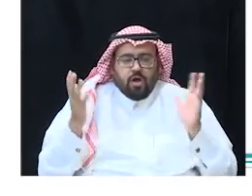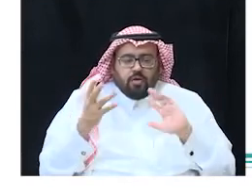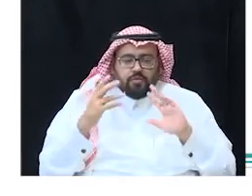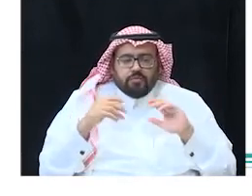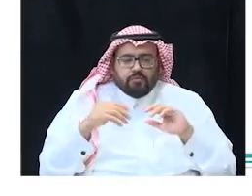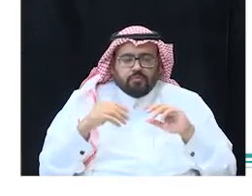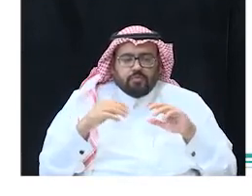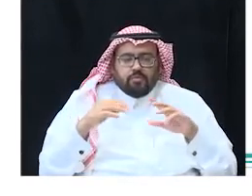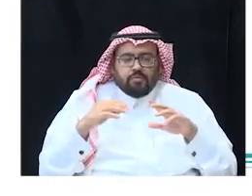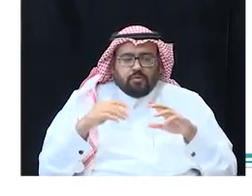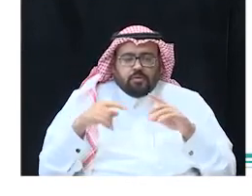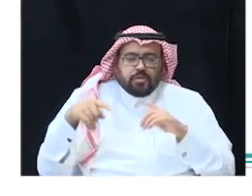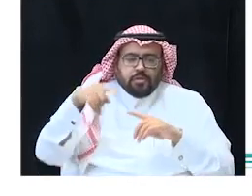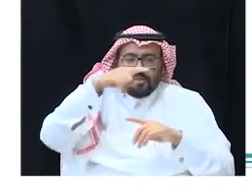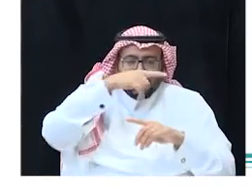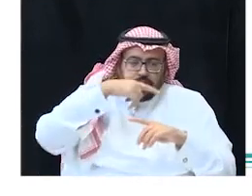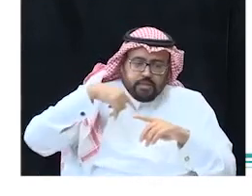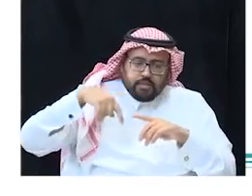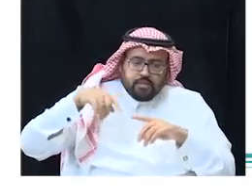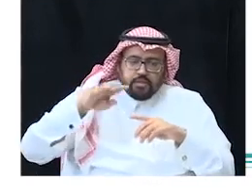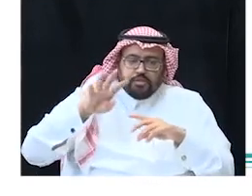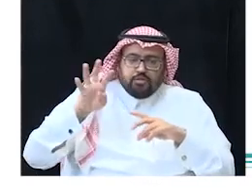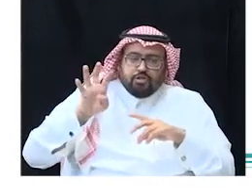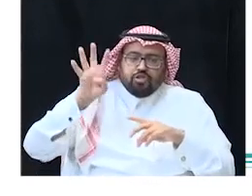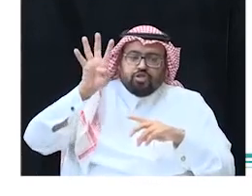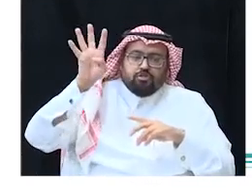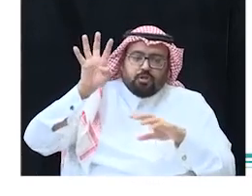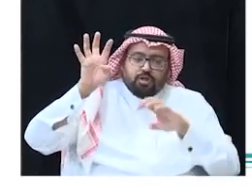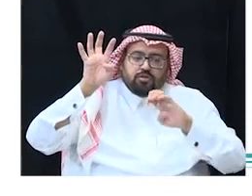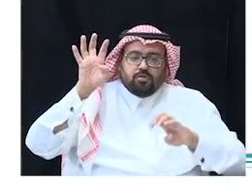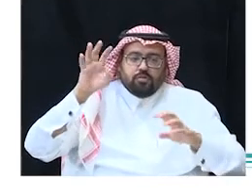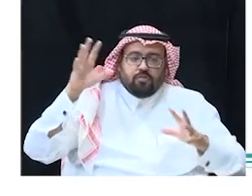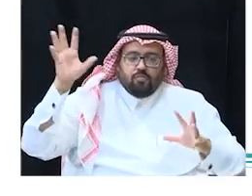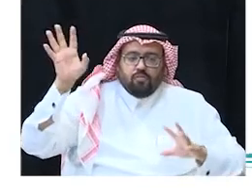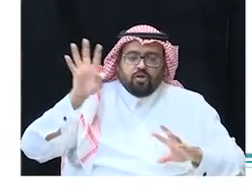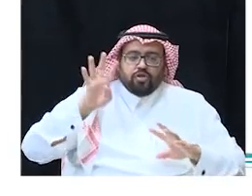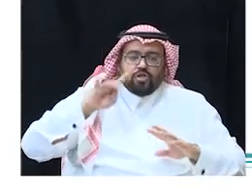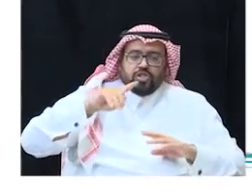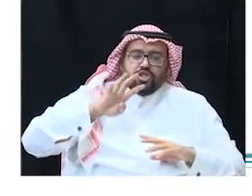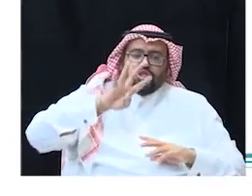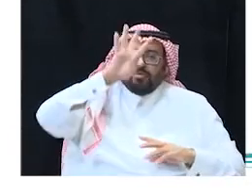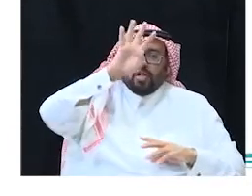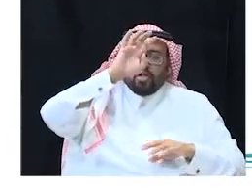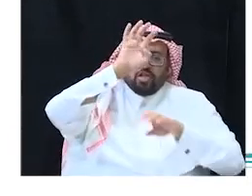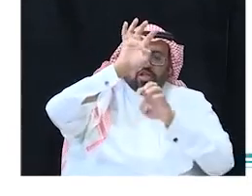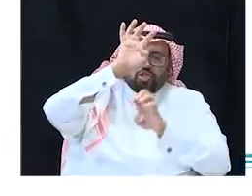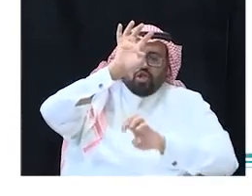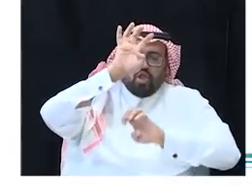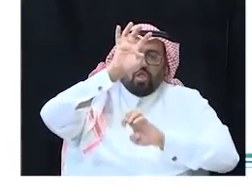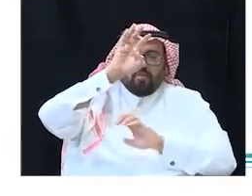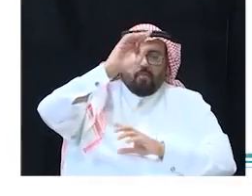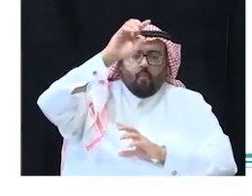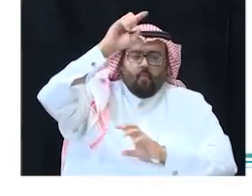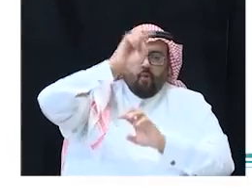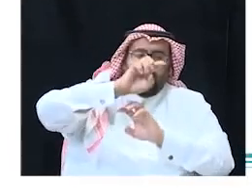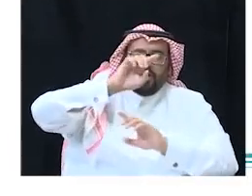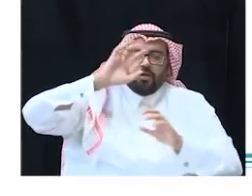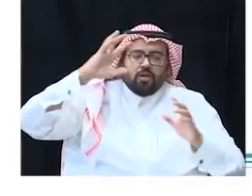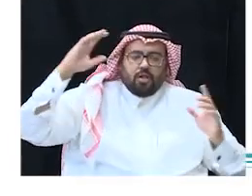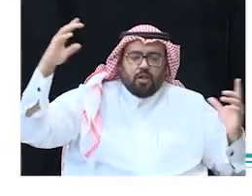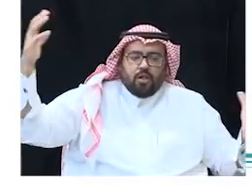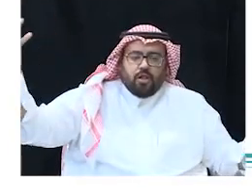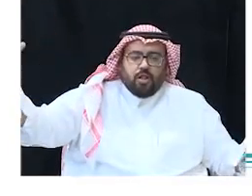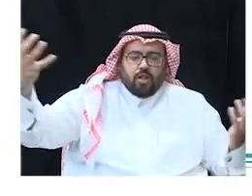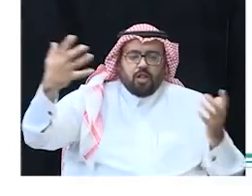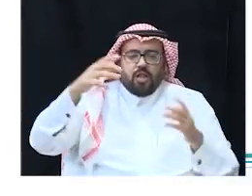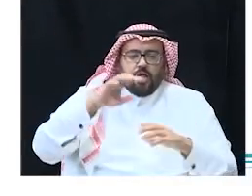كرة أرضية أيضا لها قوة جذب مغناطيسية في شمال الكرة الأرضية وفي جنوب الكرة